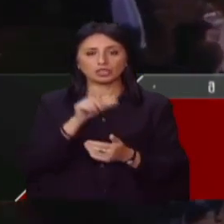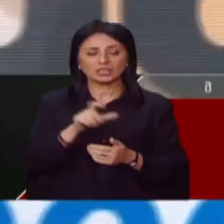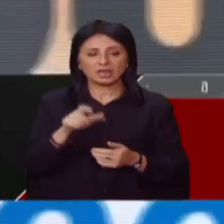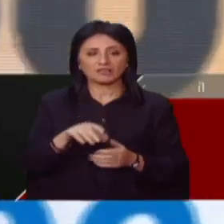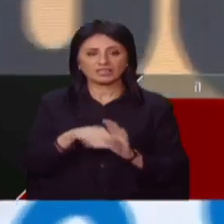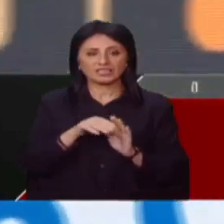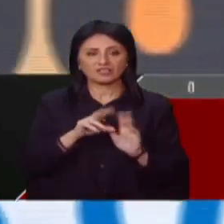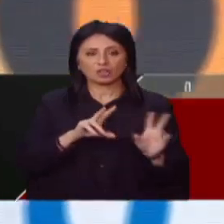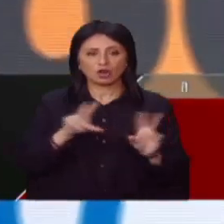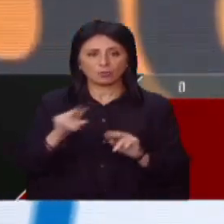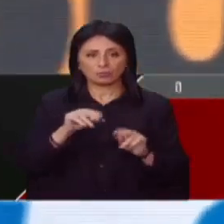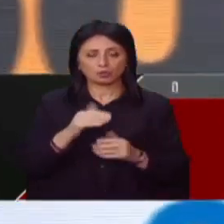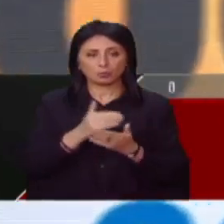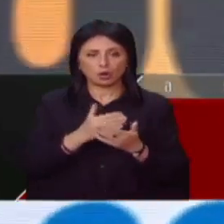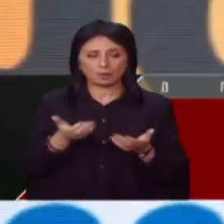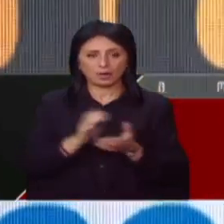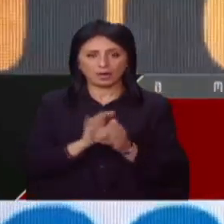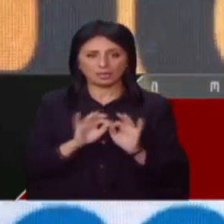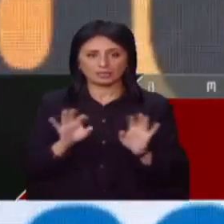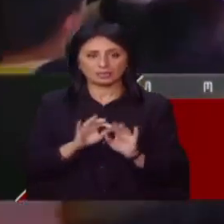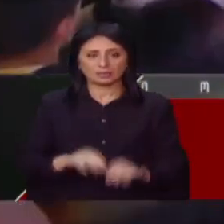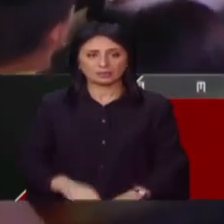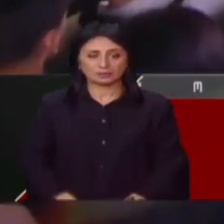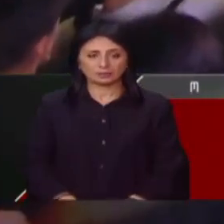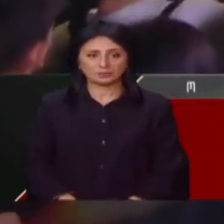ამომრჩევლებს საარჩევნო დაპირებები და პროგრამა გააცნეს.